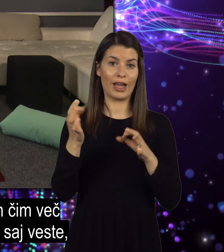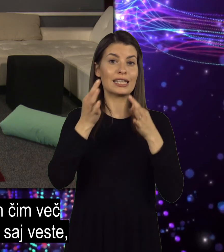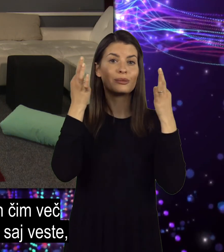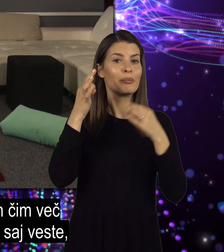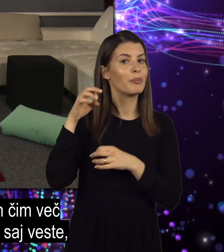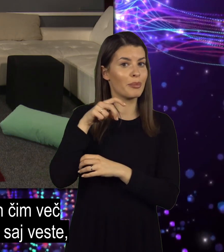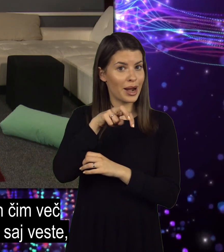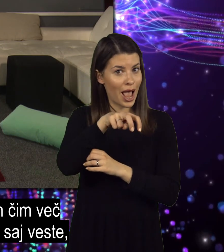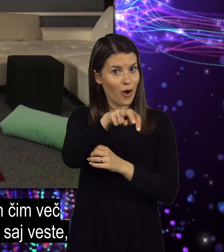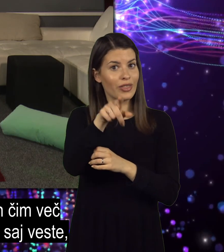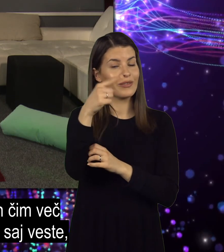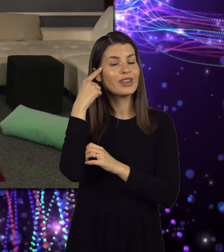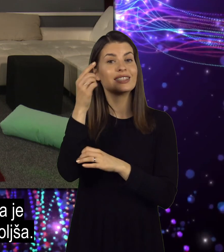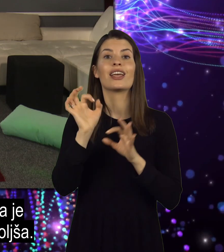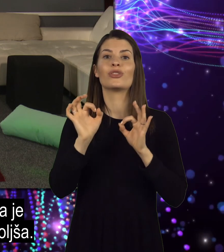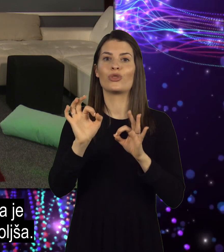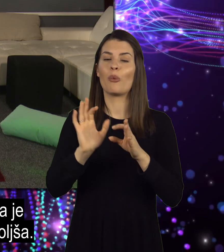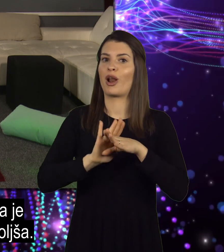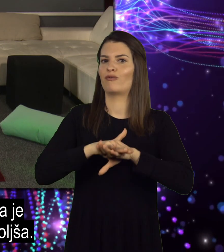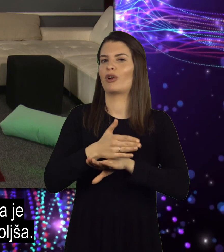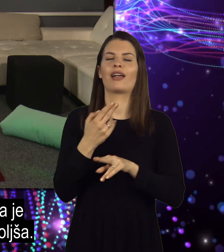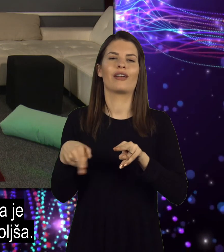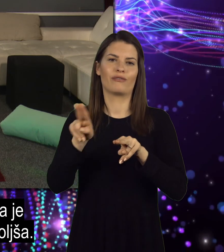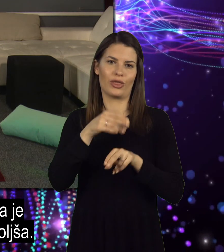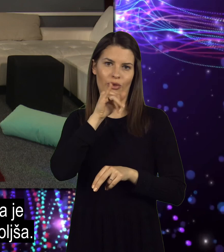se sprehajajte in saj veste, dobra